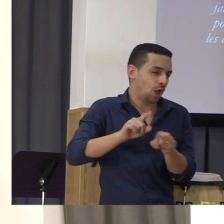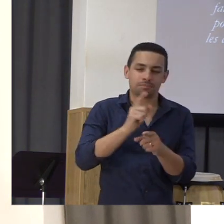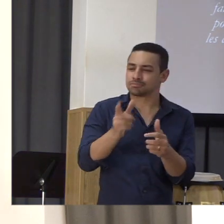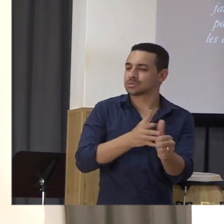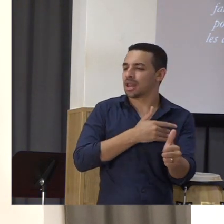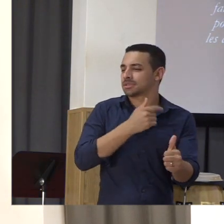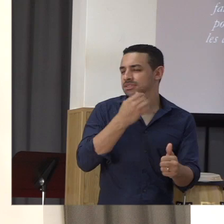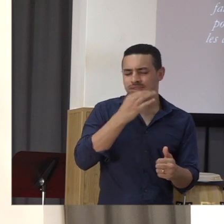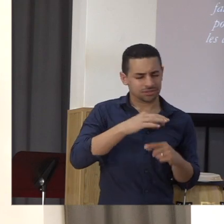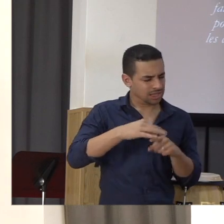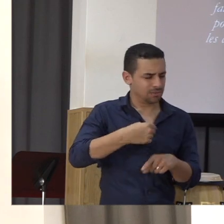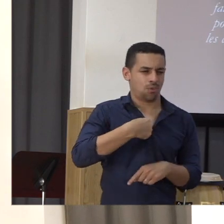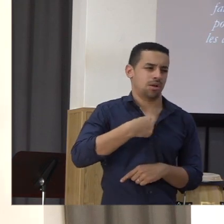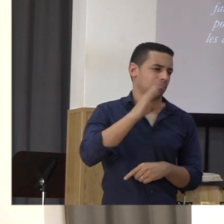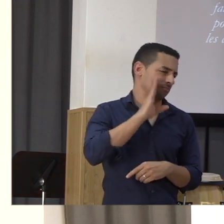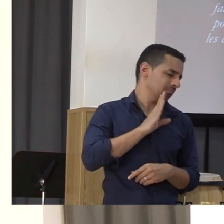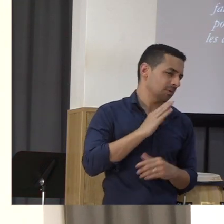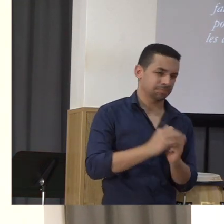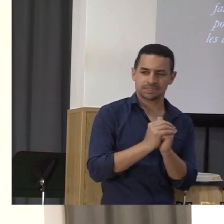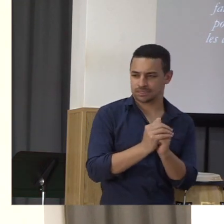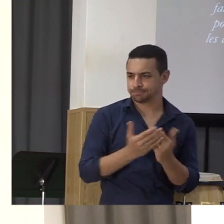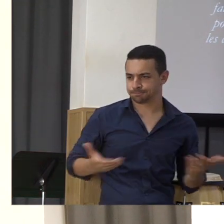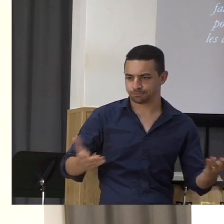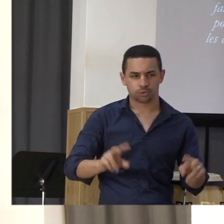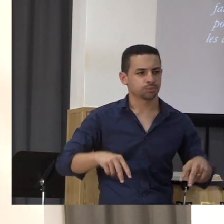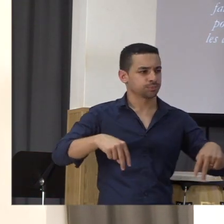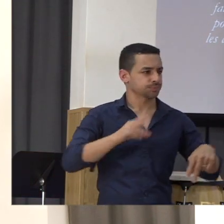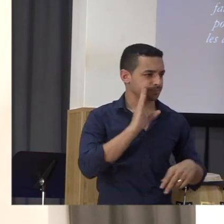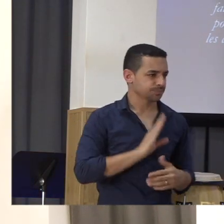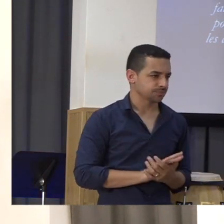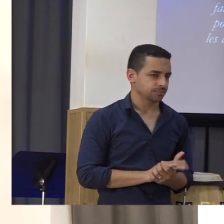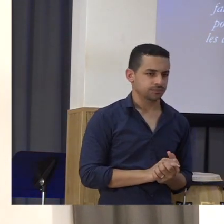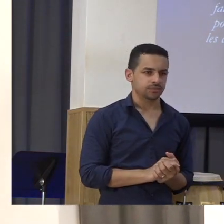Seigneur, conduis-moi. Nous allons nous incliner, nous allons prier.